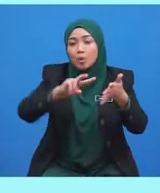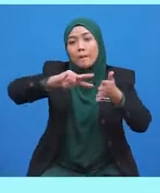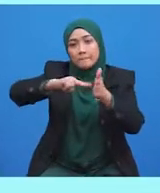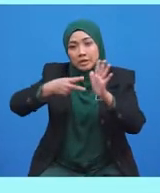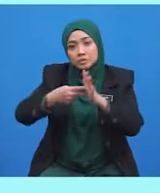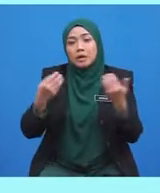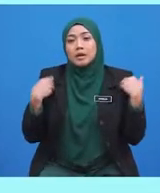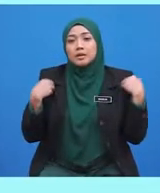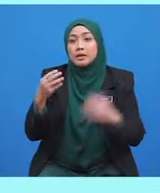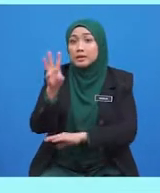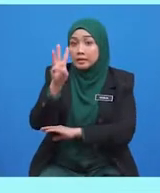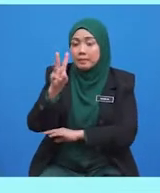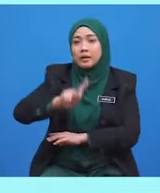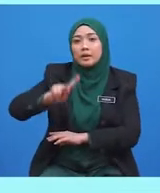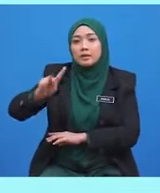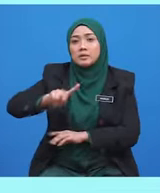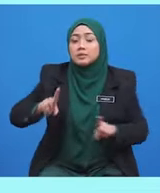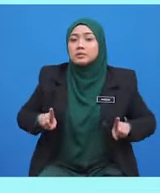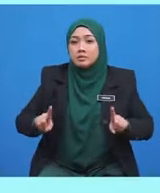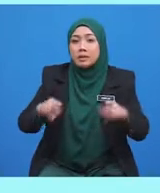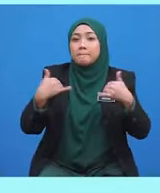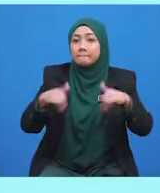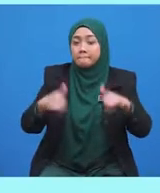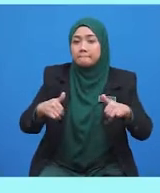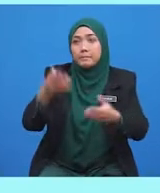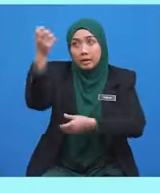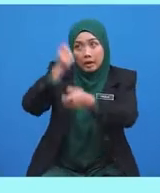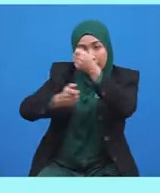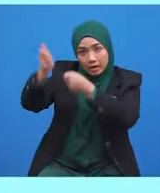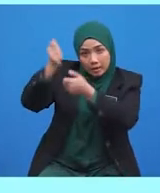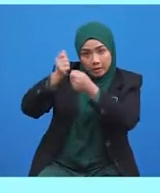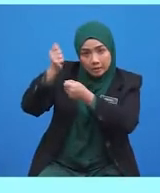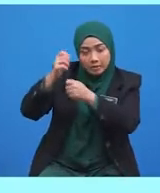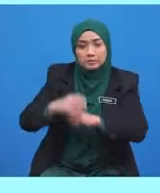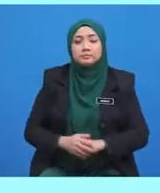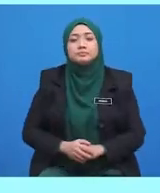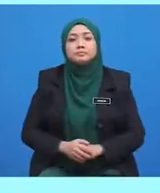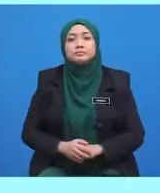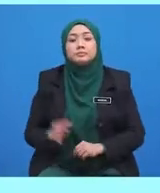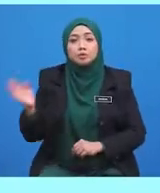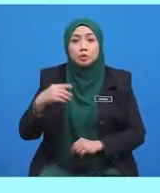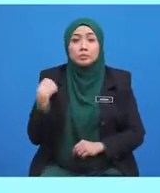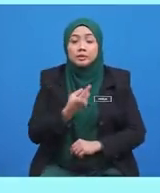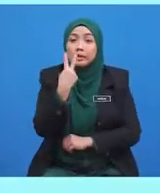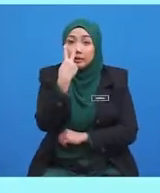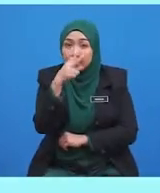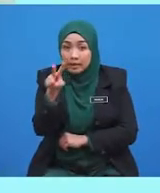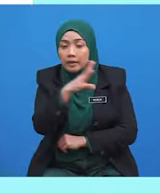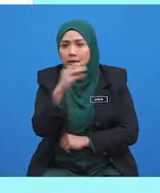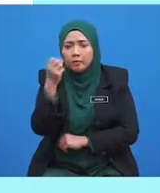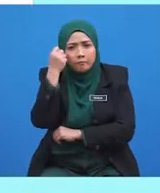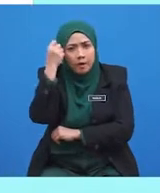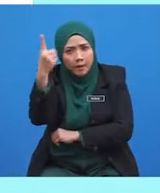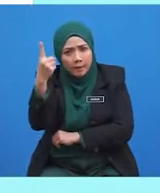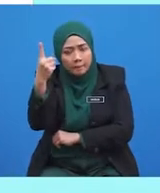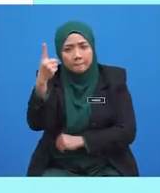ada 6 kanak-kanak sedang bermain layang-layang. Ayuh kita lihat dan